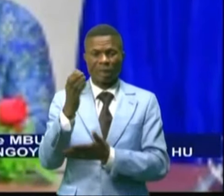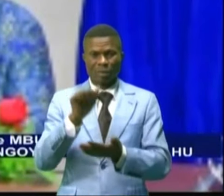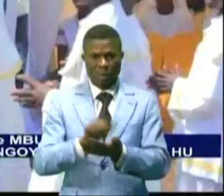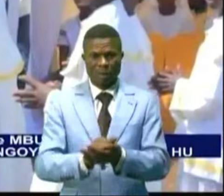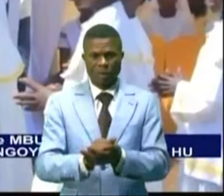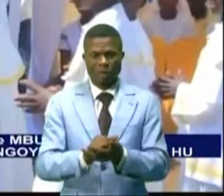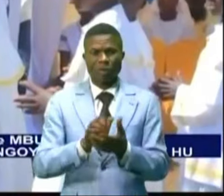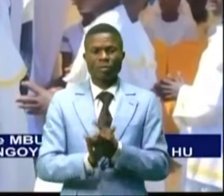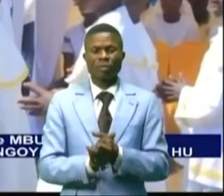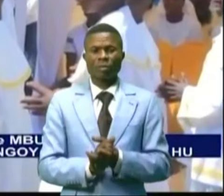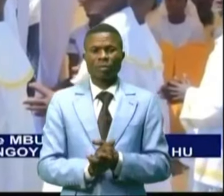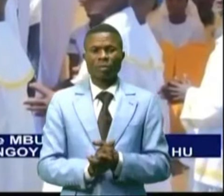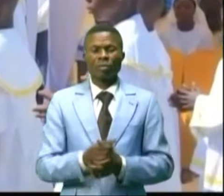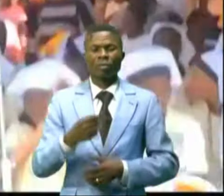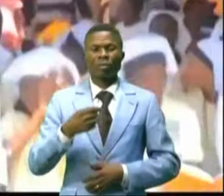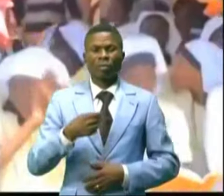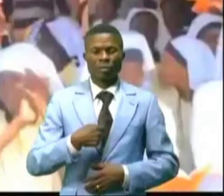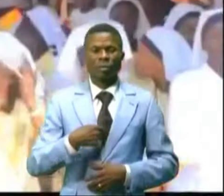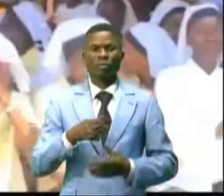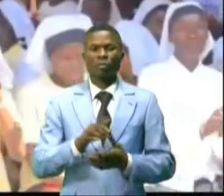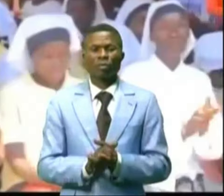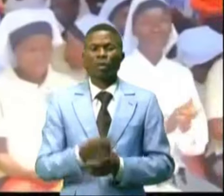Tshilombo.